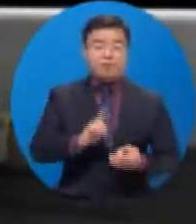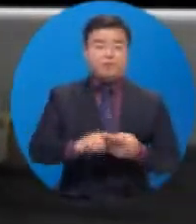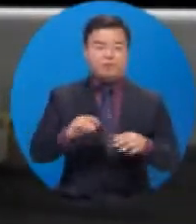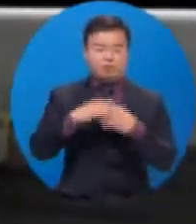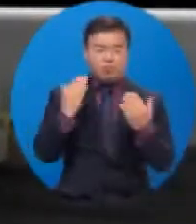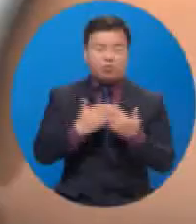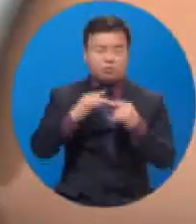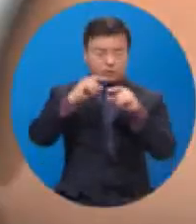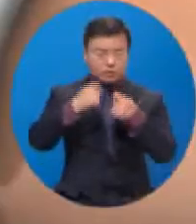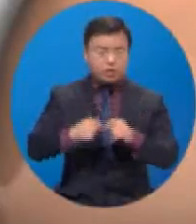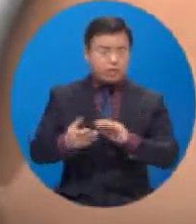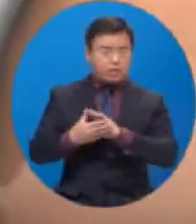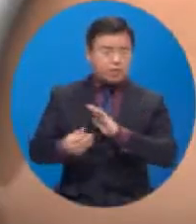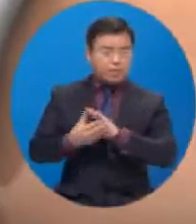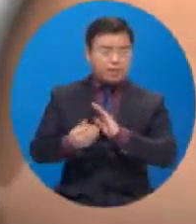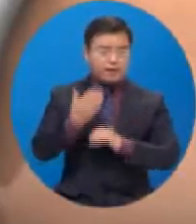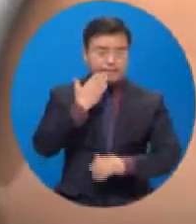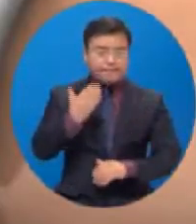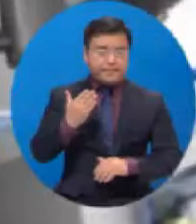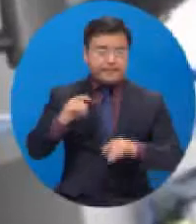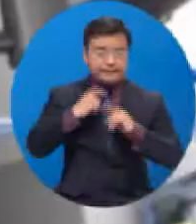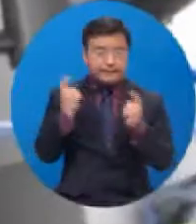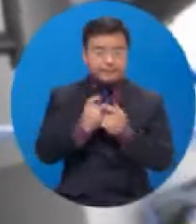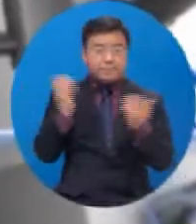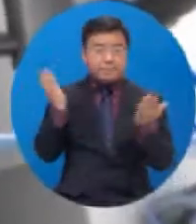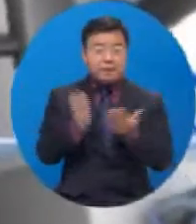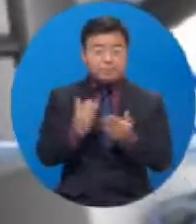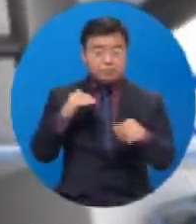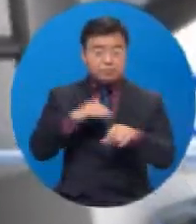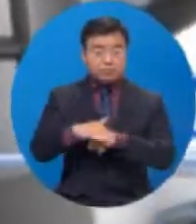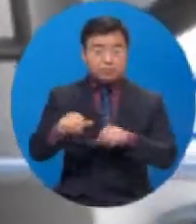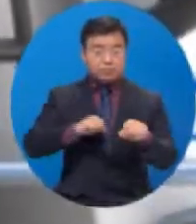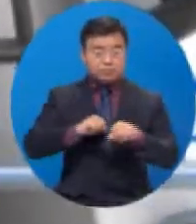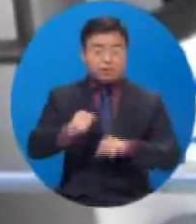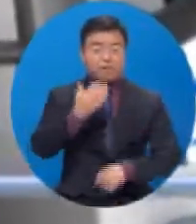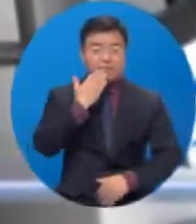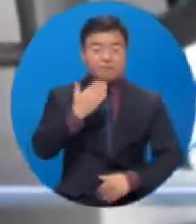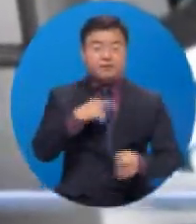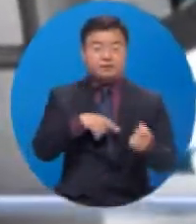있기 때문에 개별 맞춤형 의료를 제공할 수 있다는 점에서 말이죠.